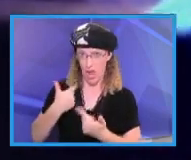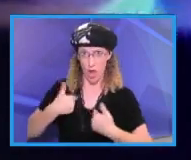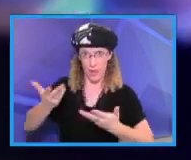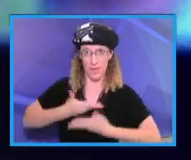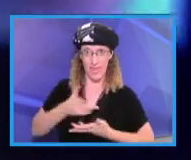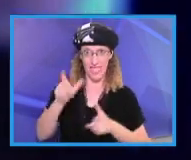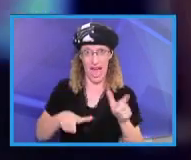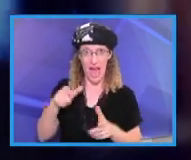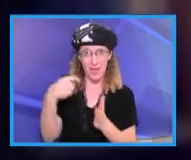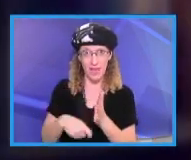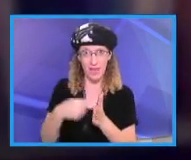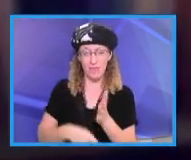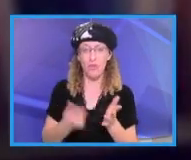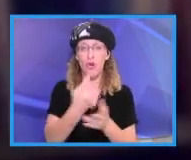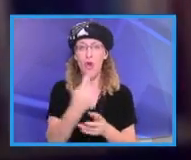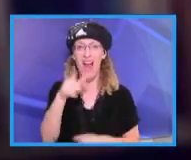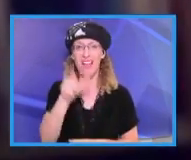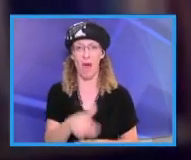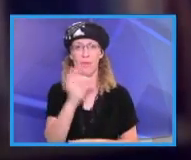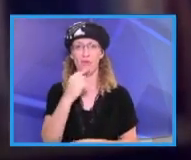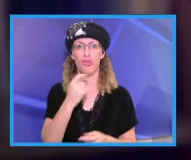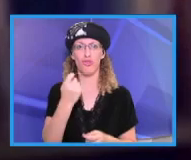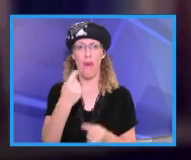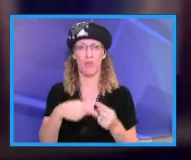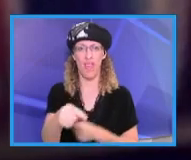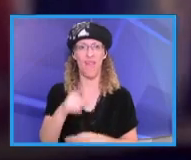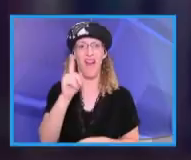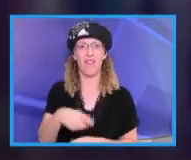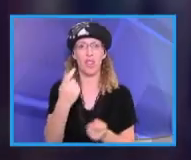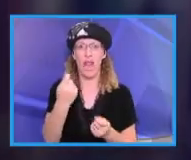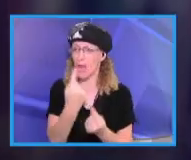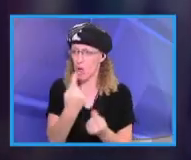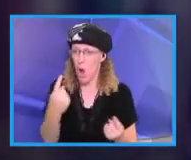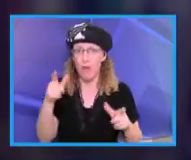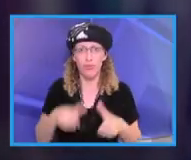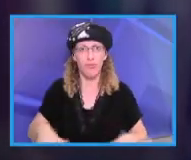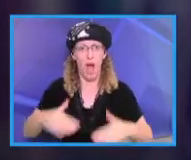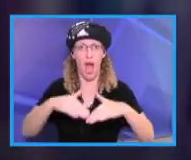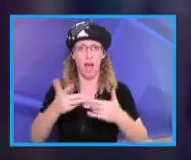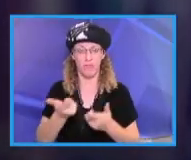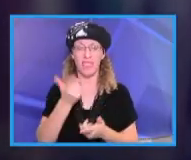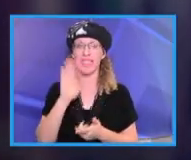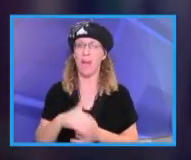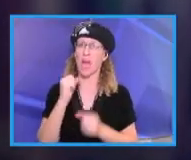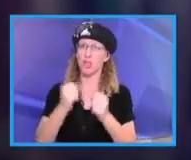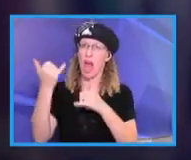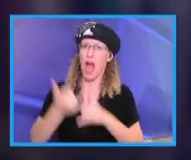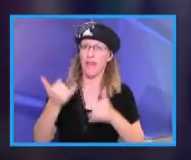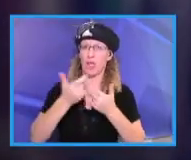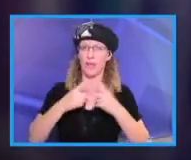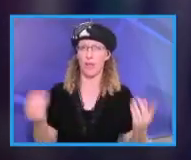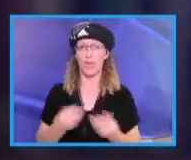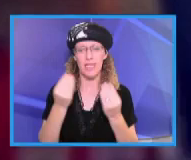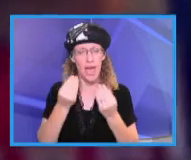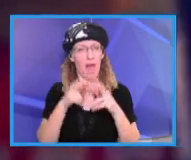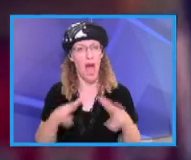גס 500 ש"ח בשנה לכל אדם בישראל, ואלפי שקלים למשפחה. הכשרות גם מקשה על יבוא מוצרים שונים לארץ, וכך